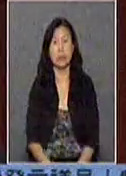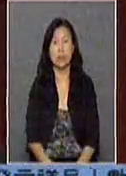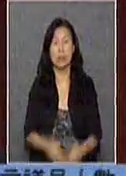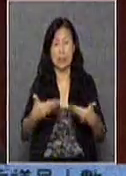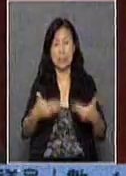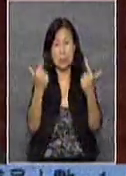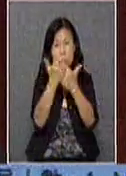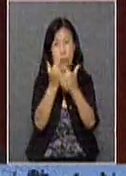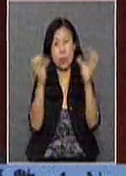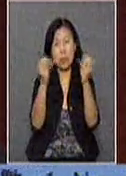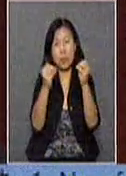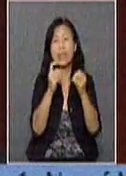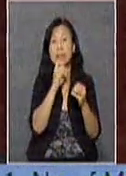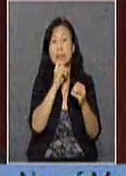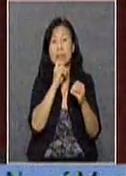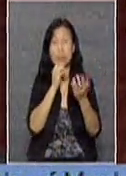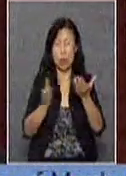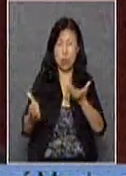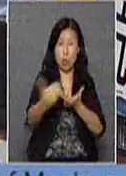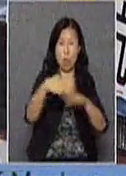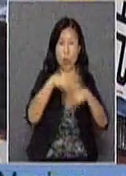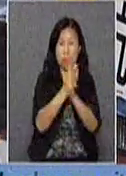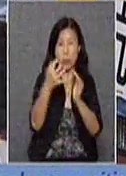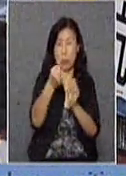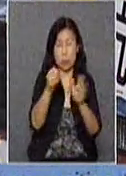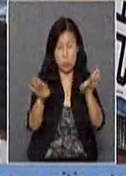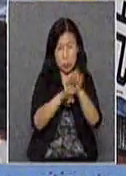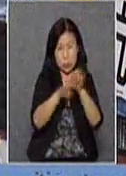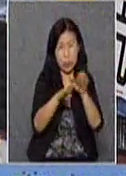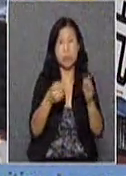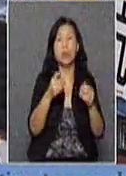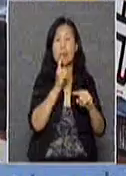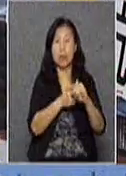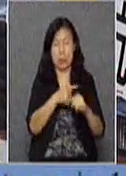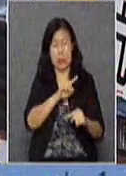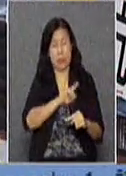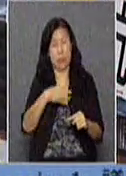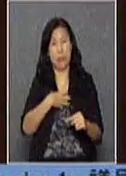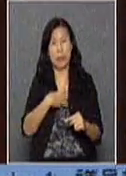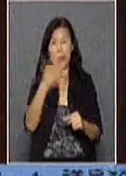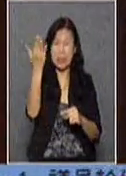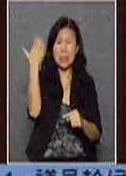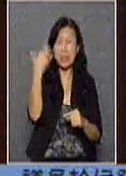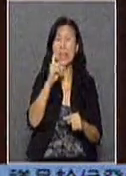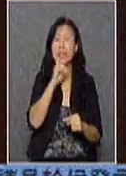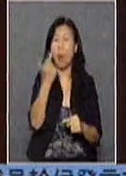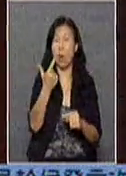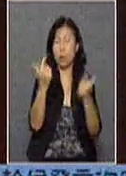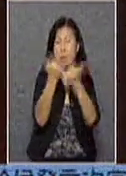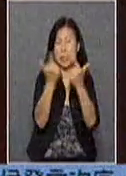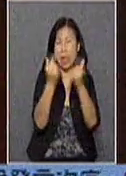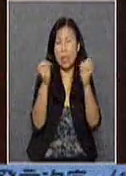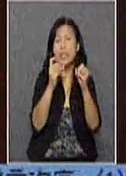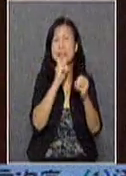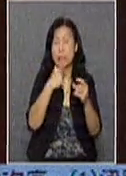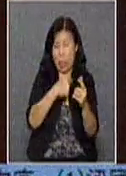論就係關於嗰啲總目嘅納入。如果你覺得喺先前一啲辯論裏邊有議